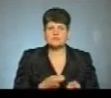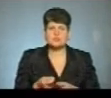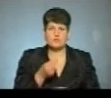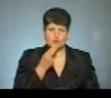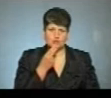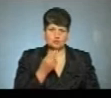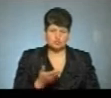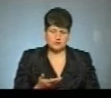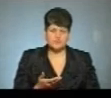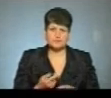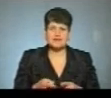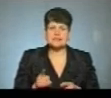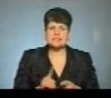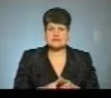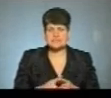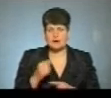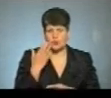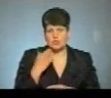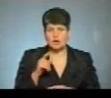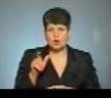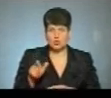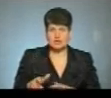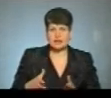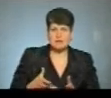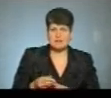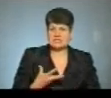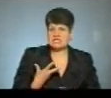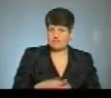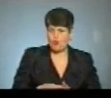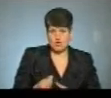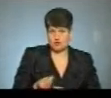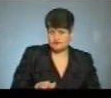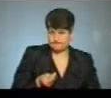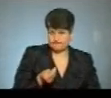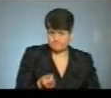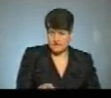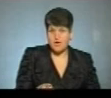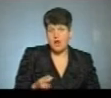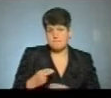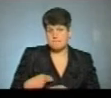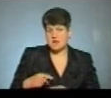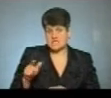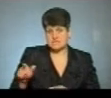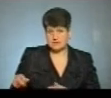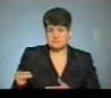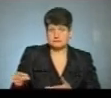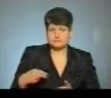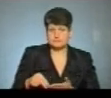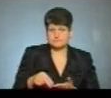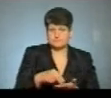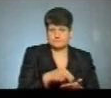продуктів. Тобто, це коли людина платить свої гроші, і соціальний робітник за ці ж